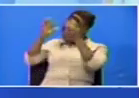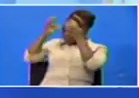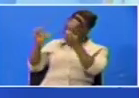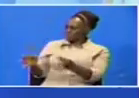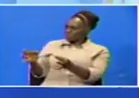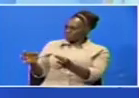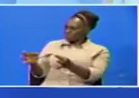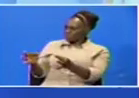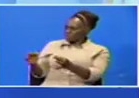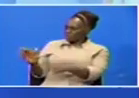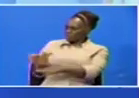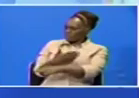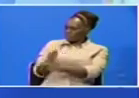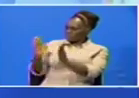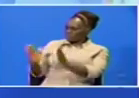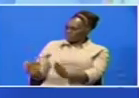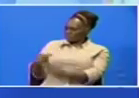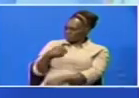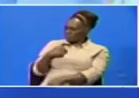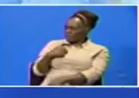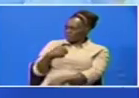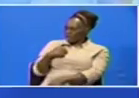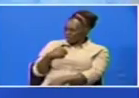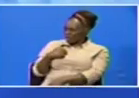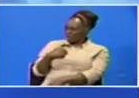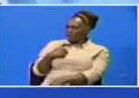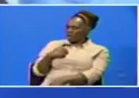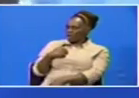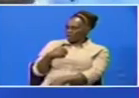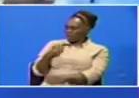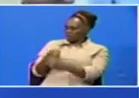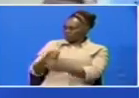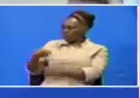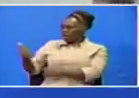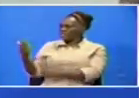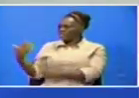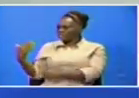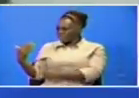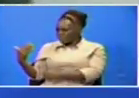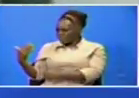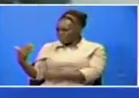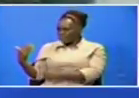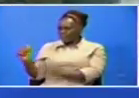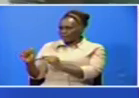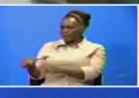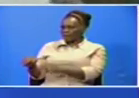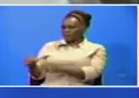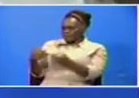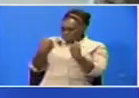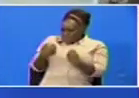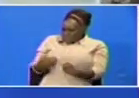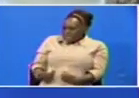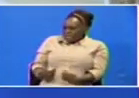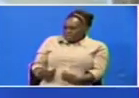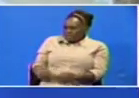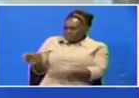vile. Kuwa mwanamuziki haijalishi kwamba ushindwe kufanya vitu vingine. Mwenelewa. Kwa mimi binafsi